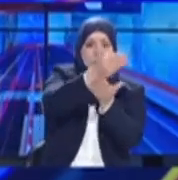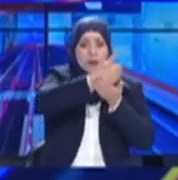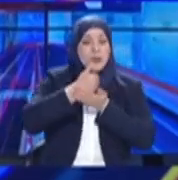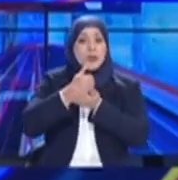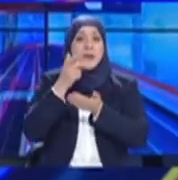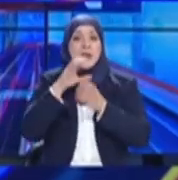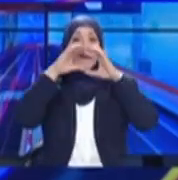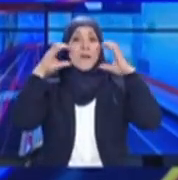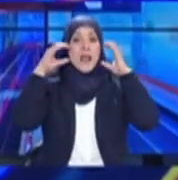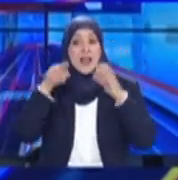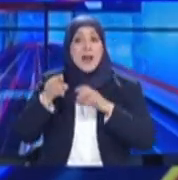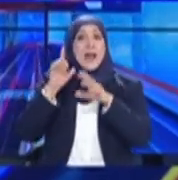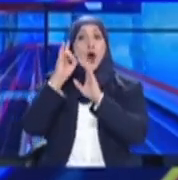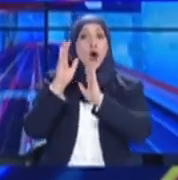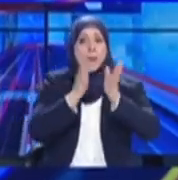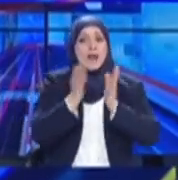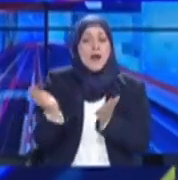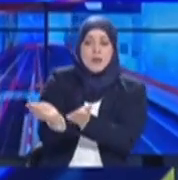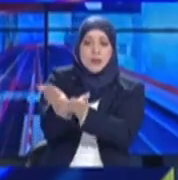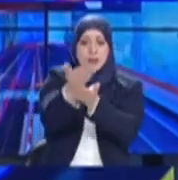يعني هو اللي